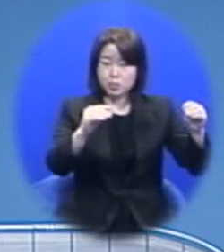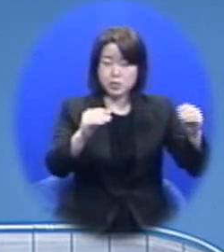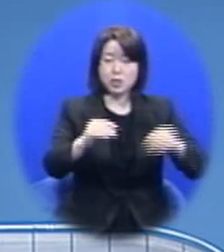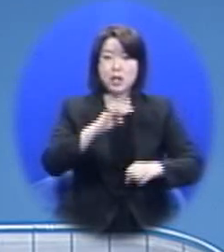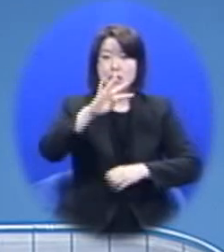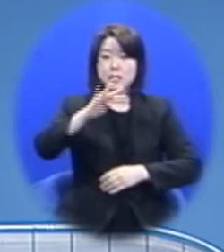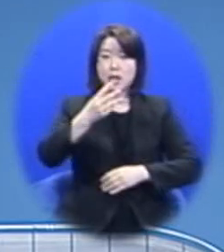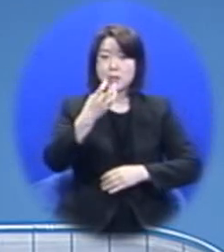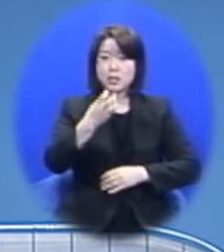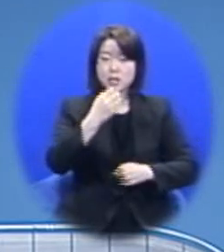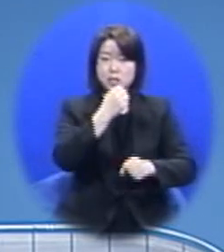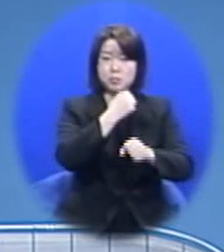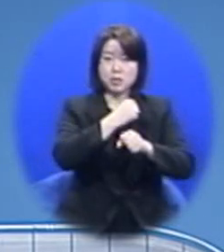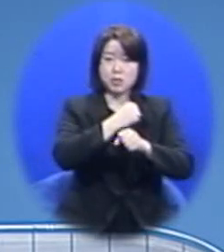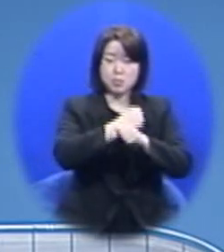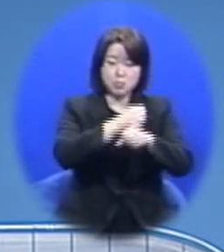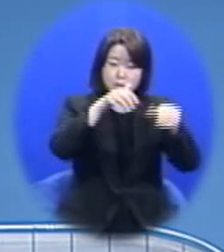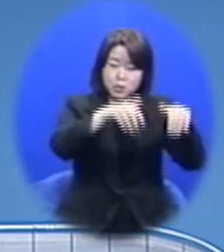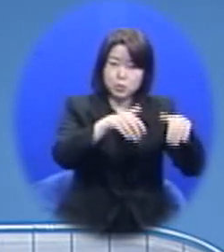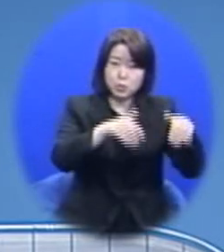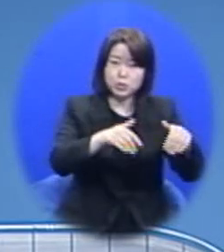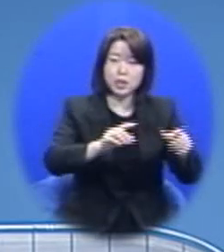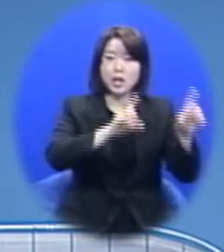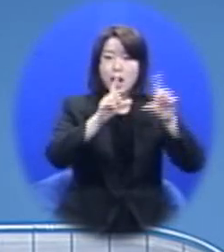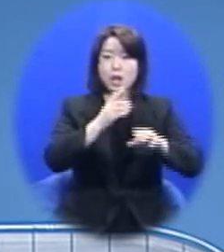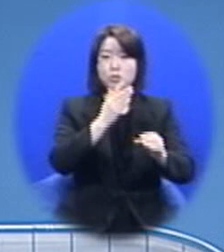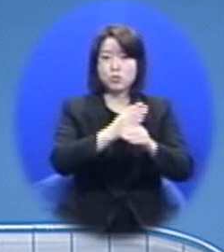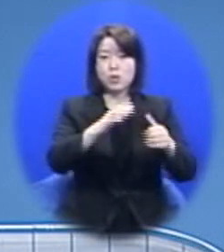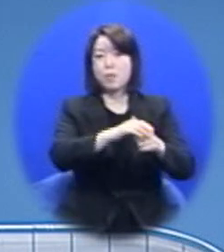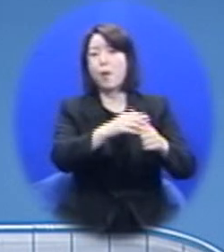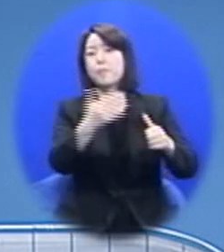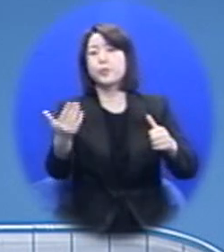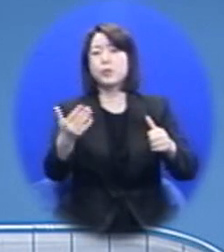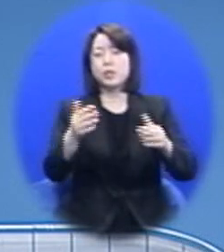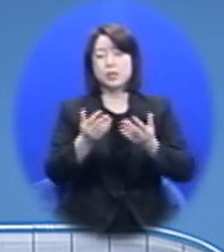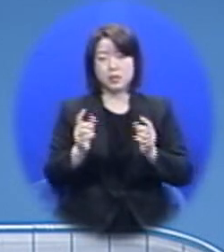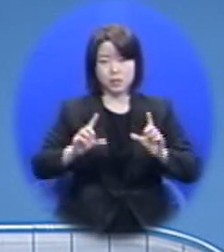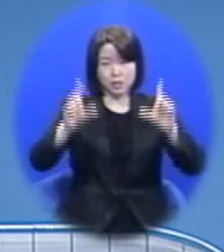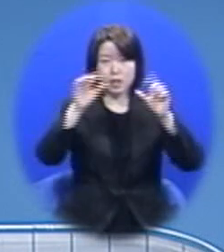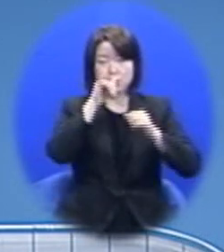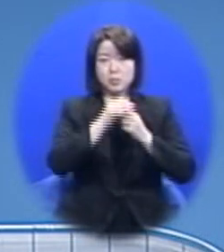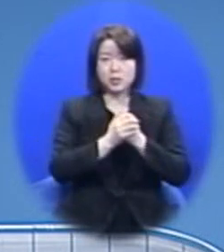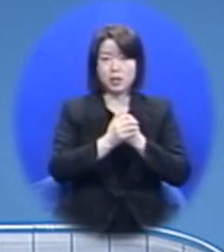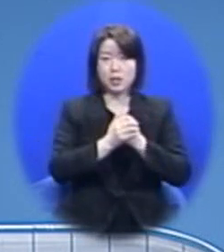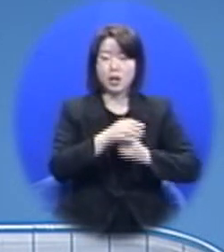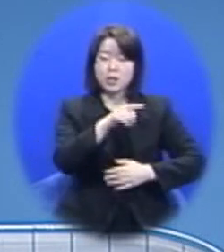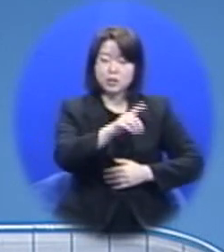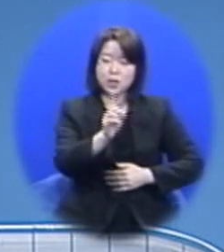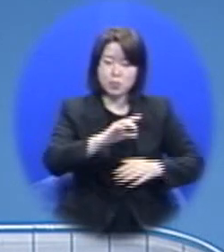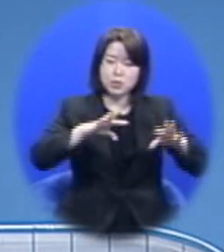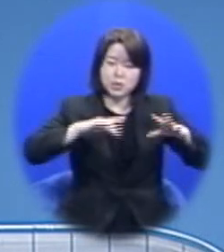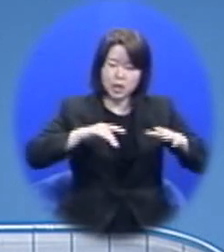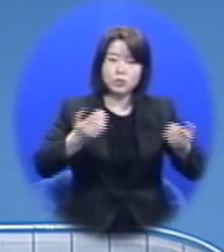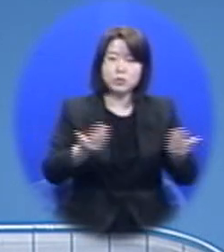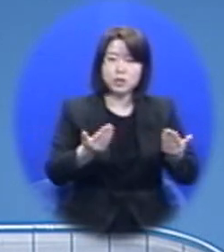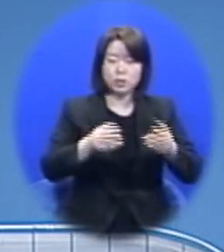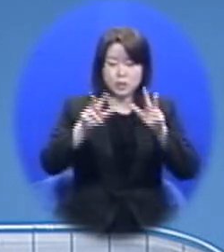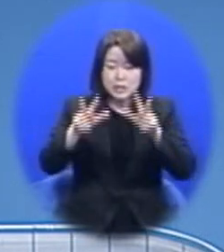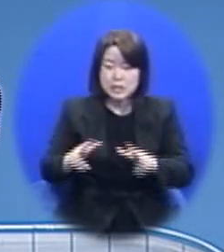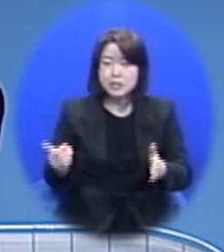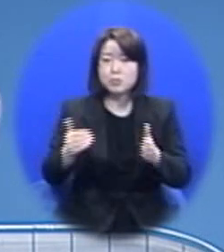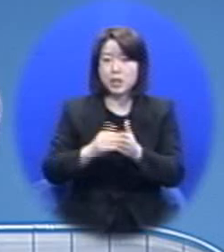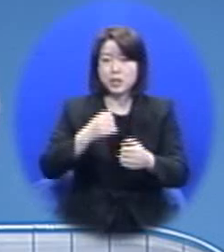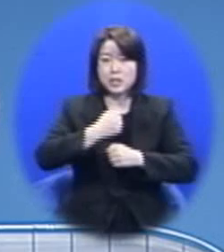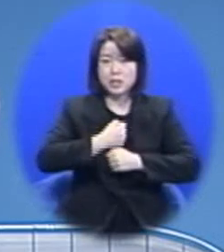절기입니다. 그게 뭐 남의 나라 종살이했던 게 뭐 자랑스럽다고 지금까지 지킵니까?